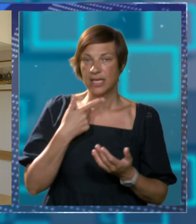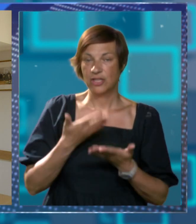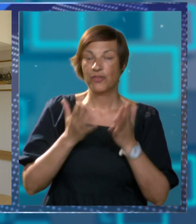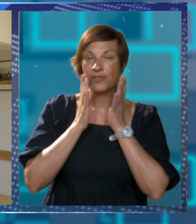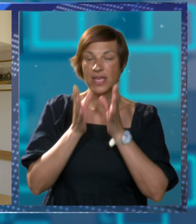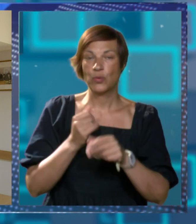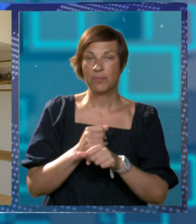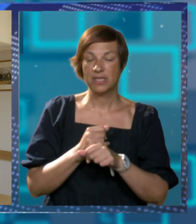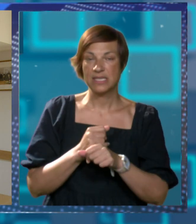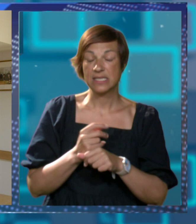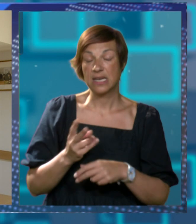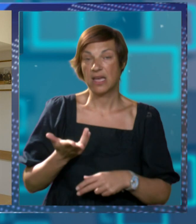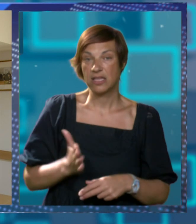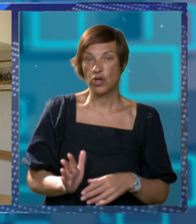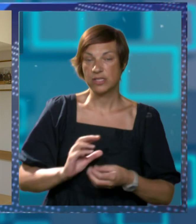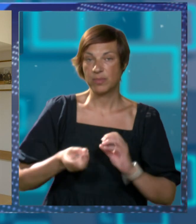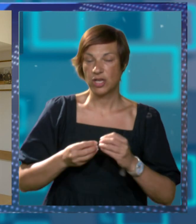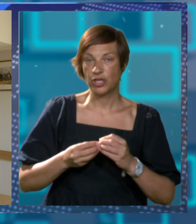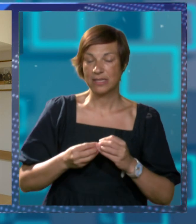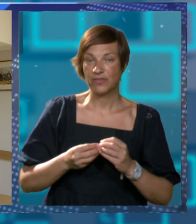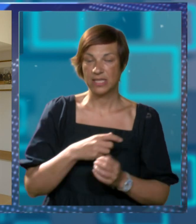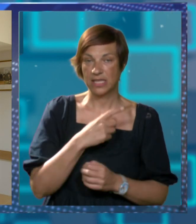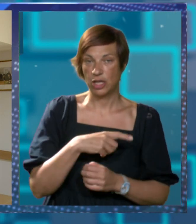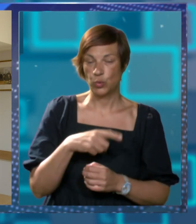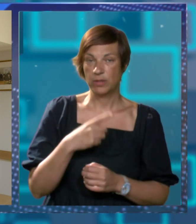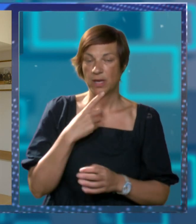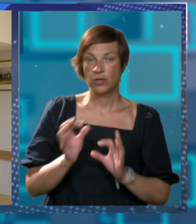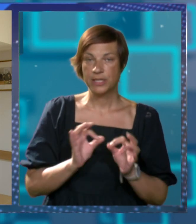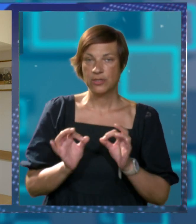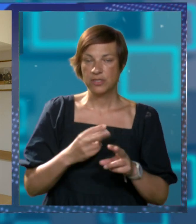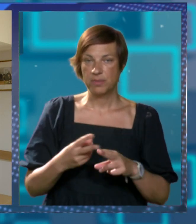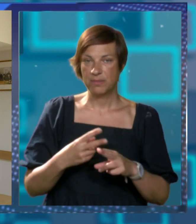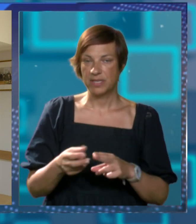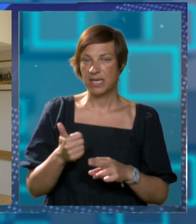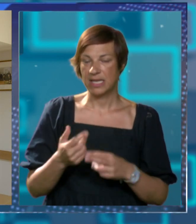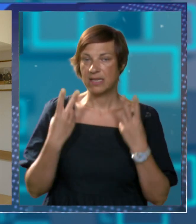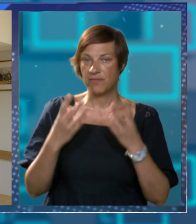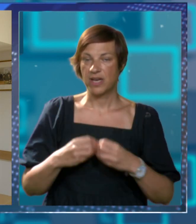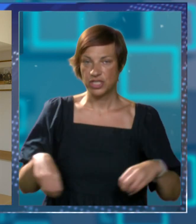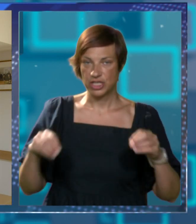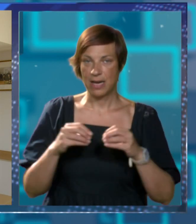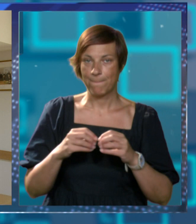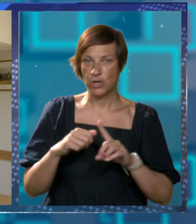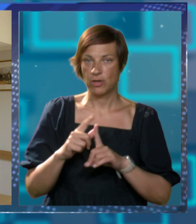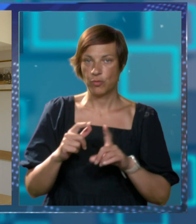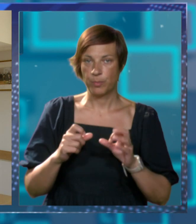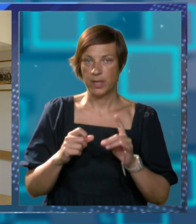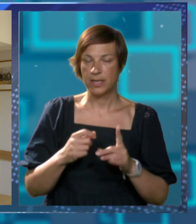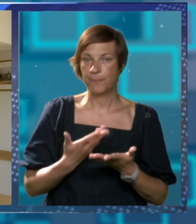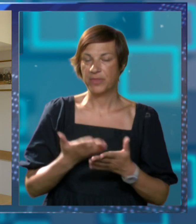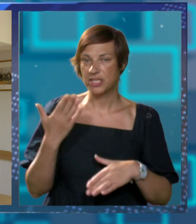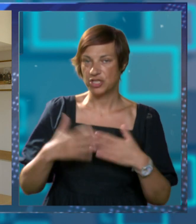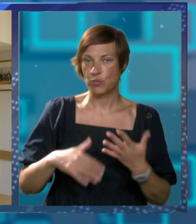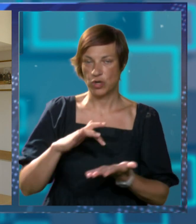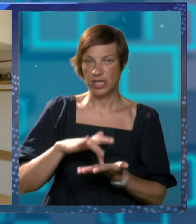ponavljam, vjerujem da se radi o uistinu ozbiljnoj tvrtki, ozbiljnim ljudima koji su spremni realizirati tako jedan značajan projekt kao što su Kupari, i da